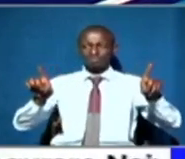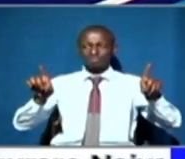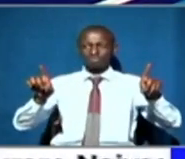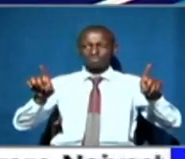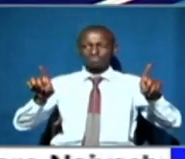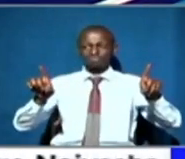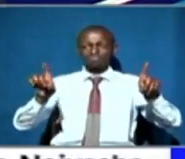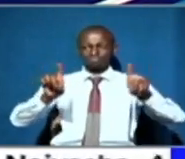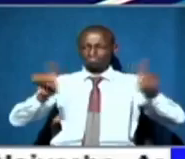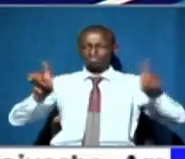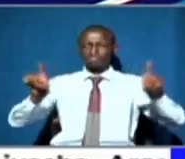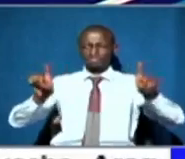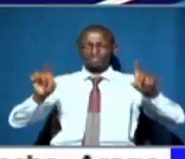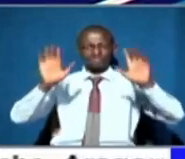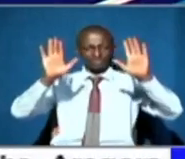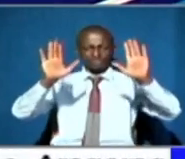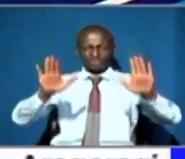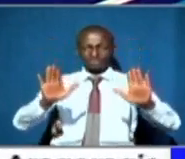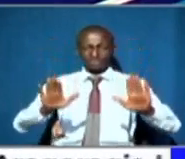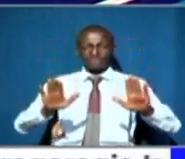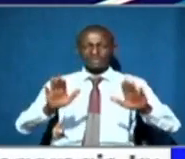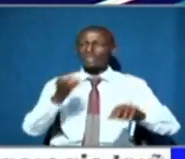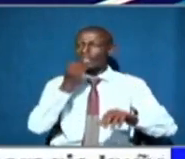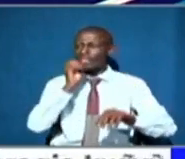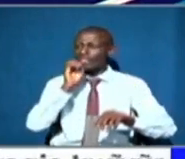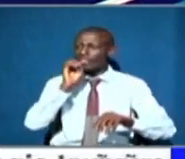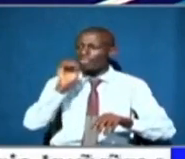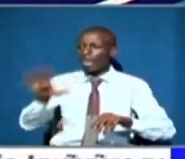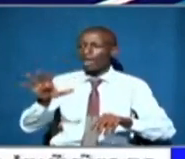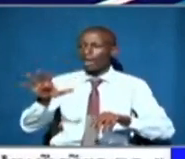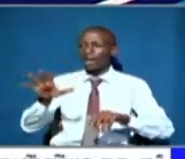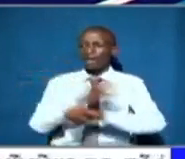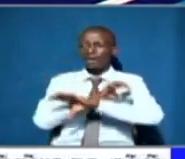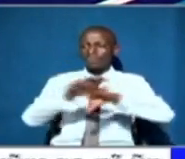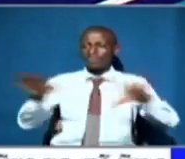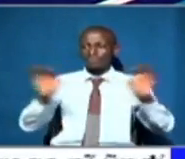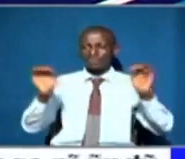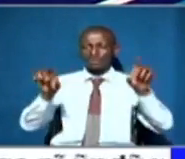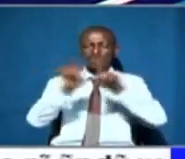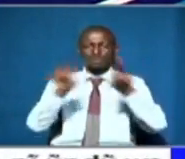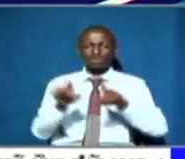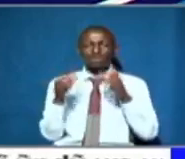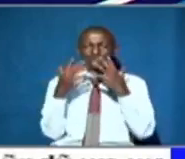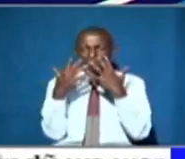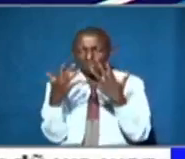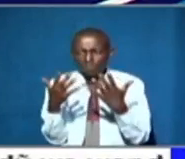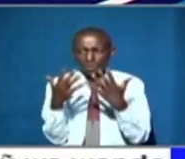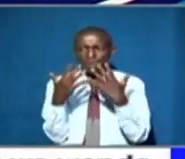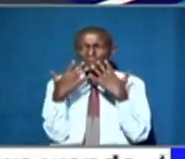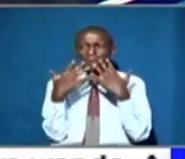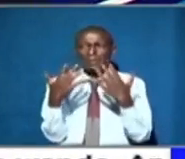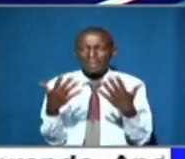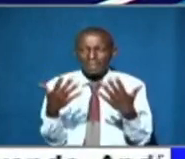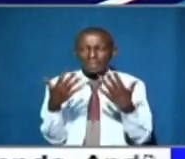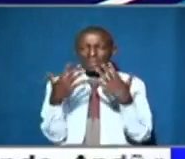ikarai. Nigeza mata matige kia atia. Matikarugi. Hali ndo igire mata na mehomu. Mehomu. Tare